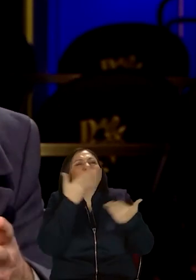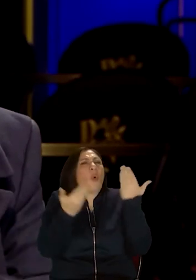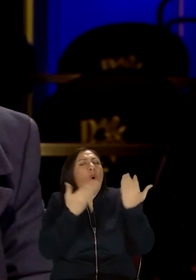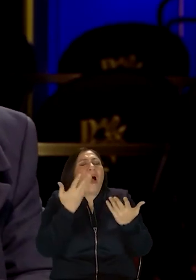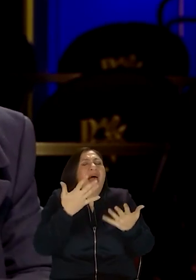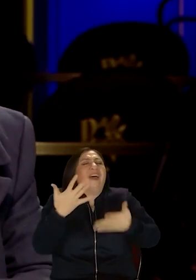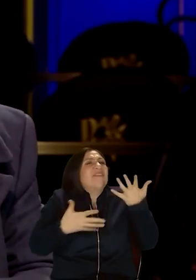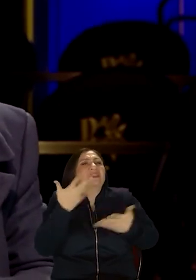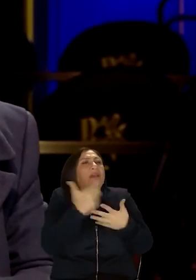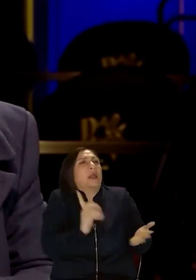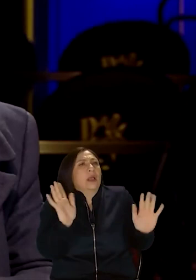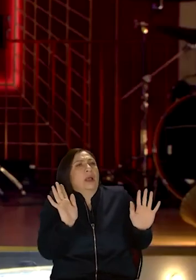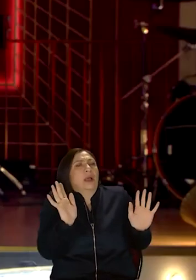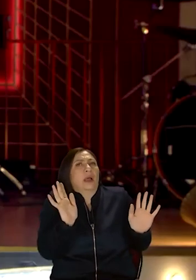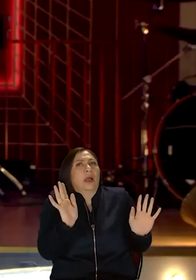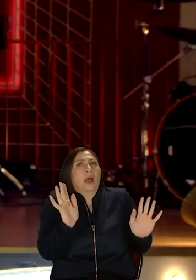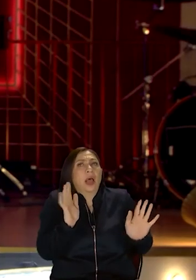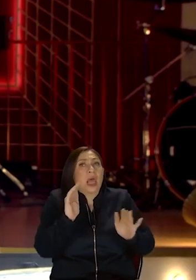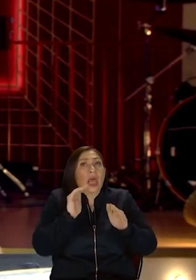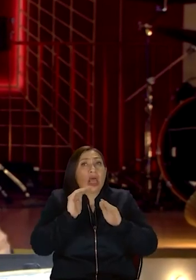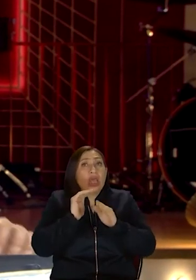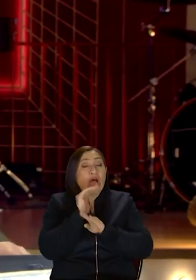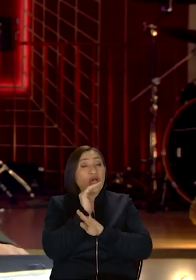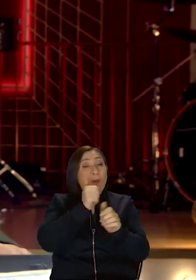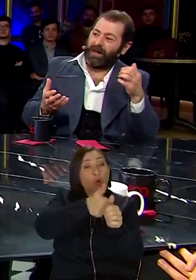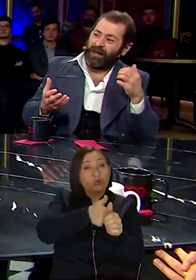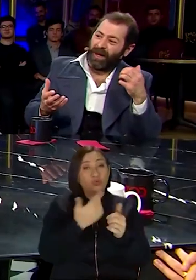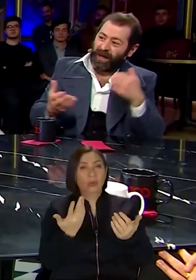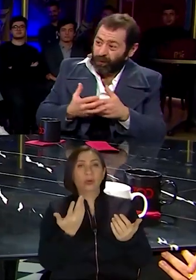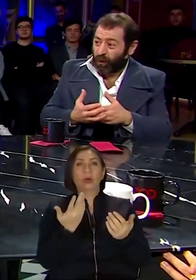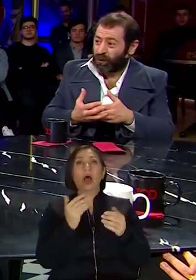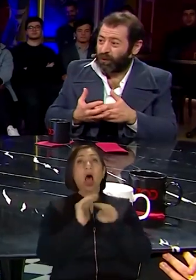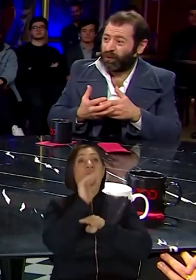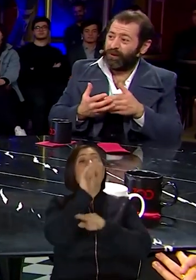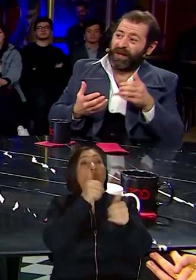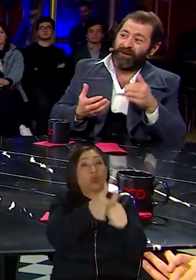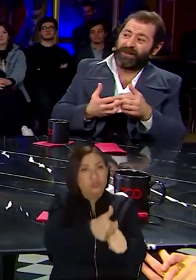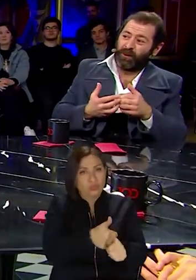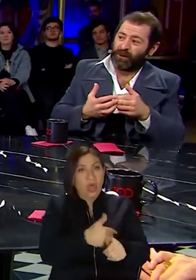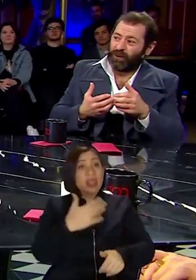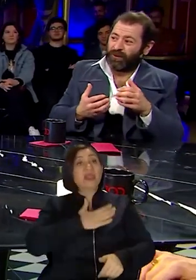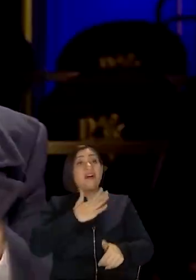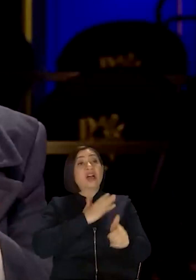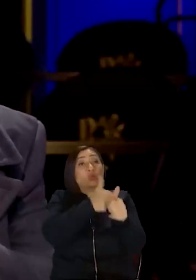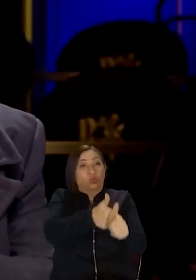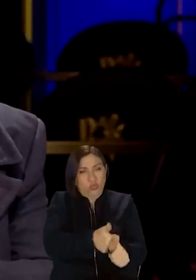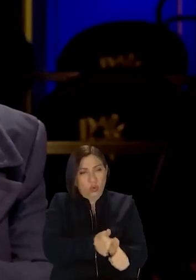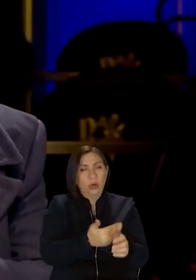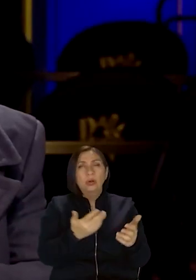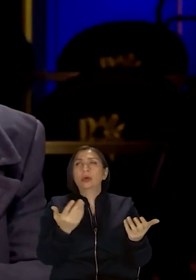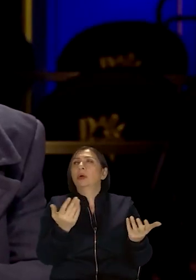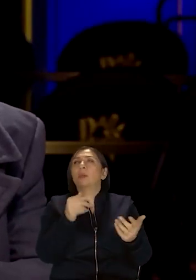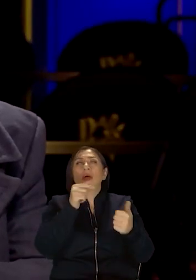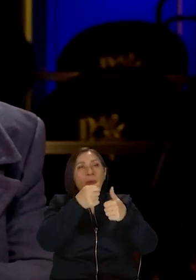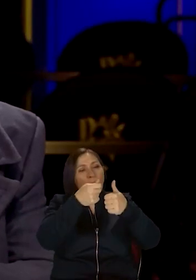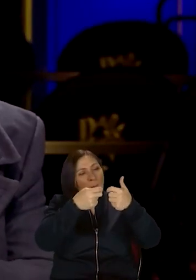anlatma sevdasında. Yaşam koçluğu, hayat koçluğu, nefes koçluğu filan, bunların hepsi